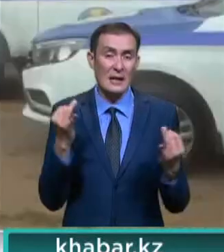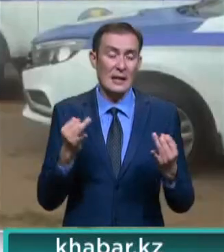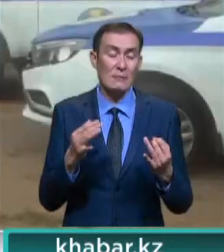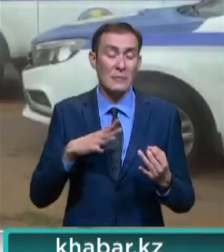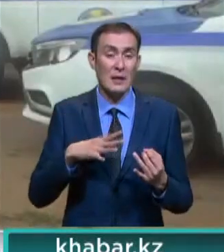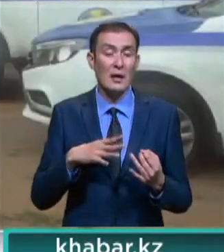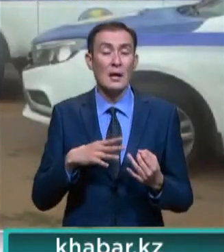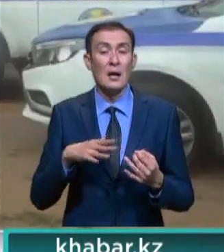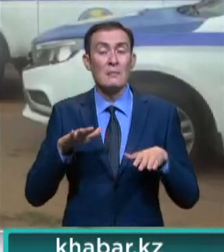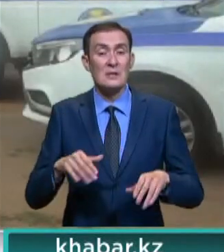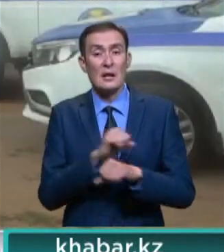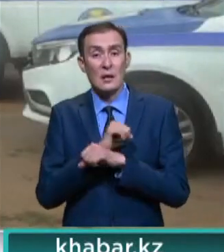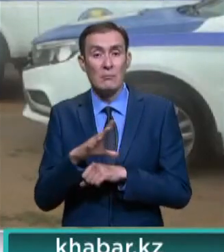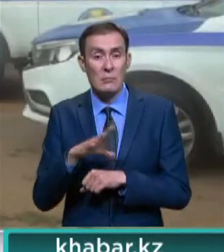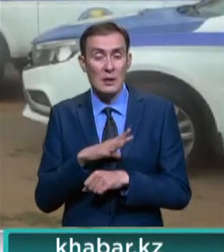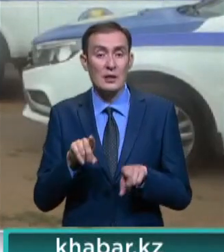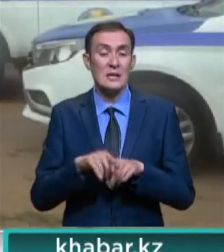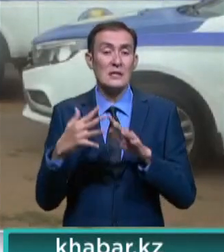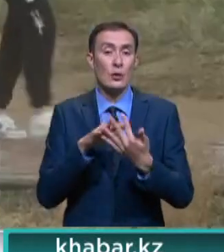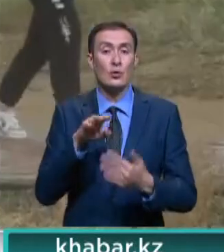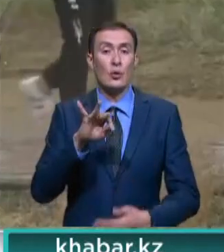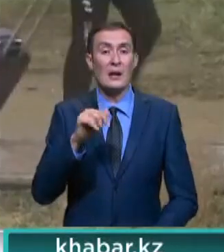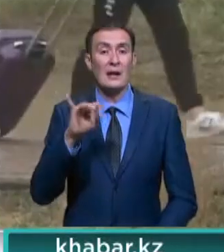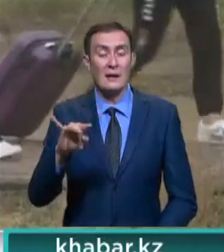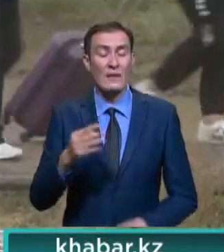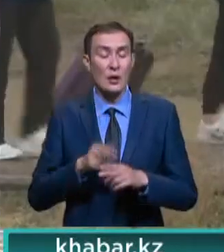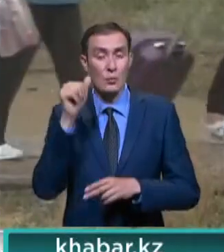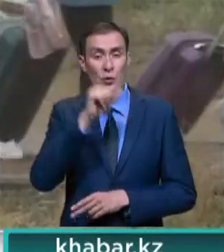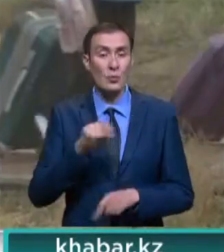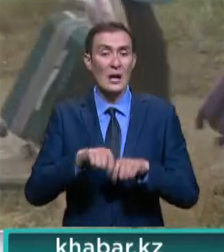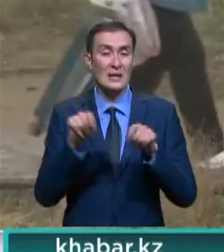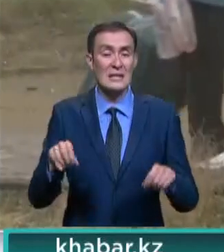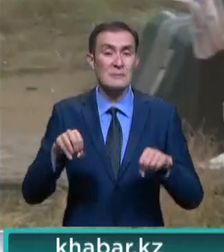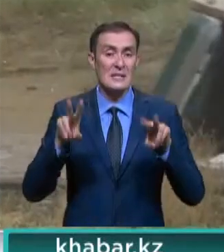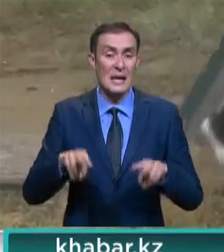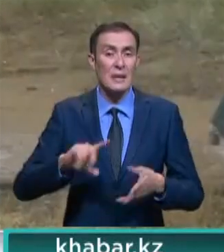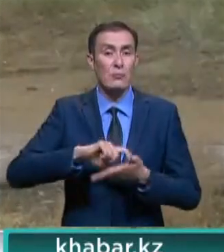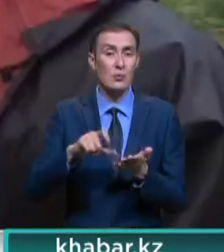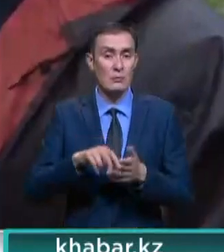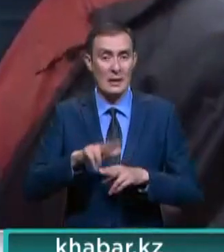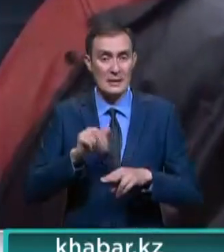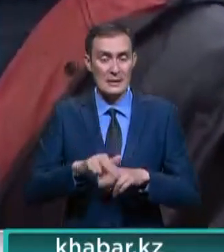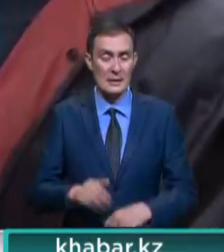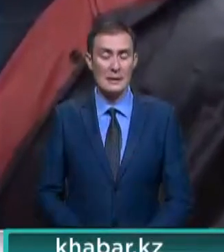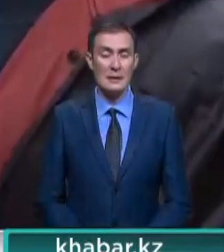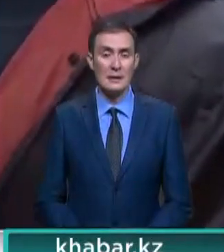пор местом притяжения для отдыхающих стало также село Турайгыр. В этом году там впервые открыли специальный пункт.